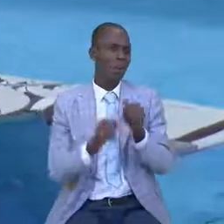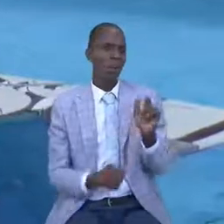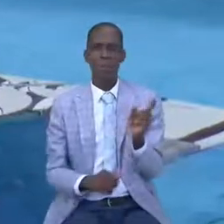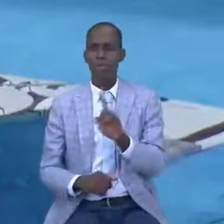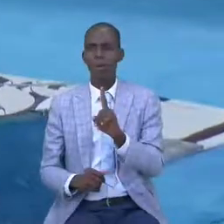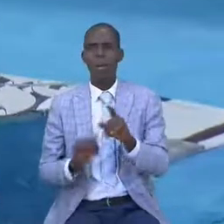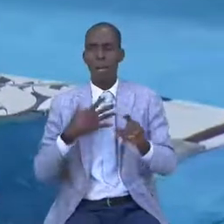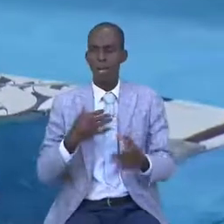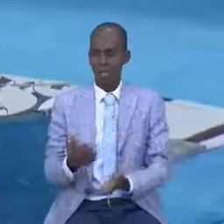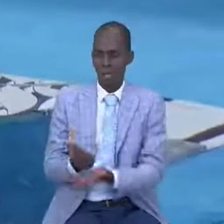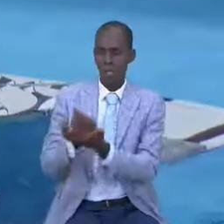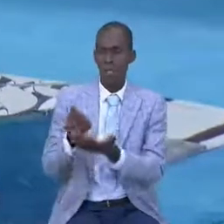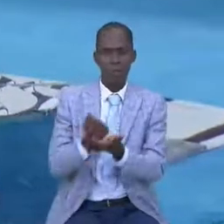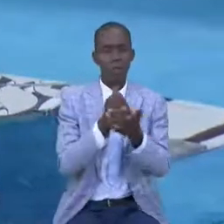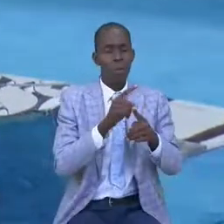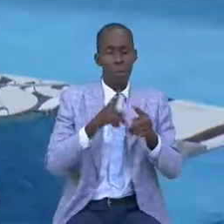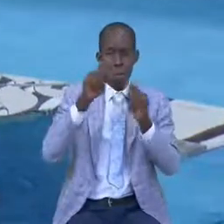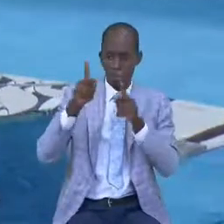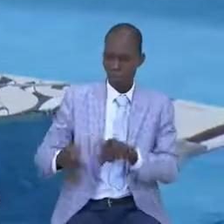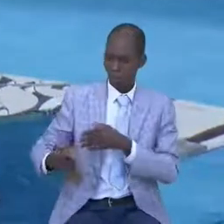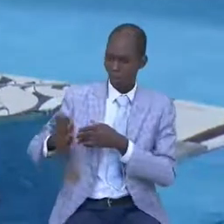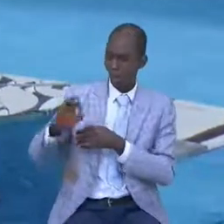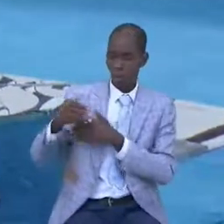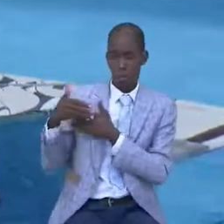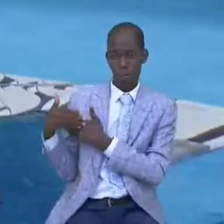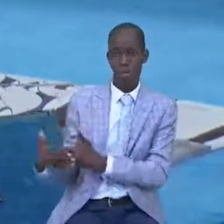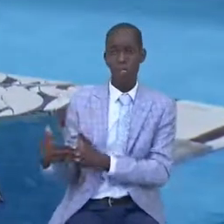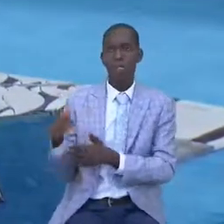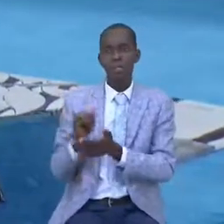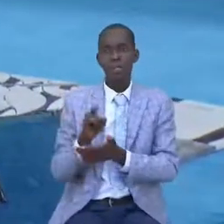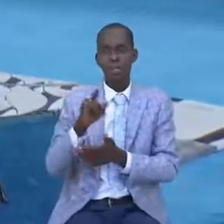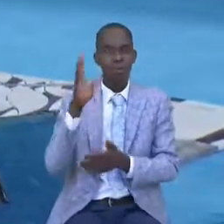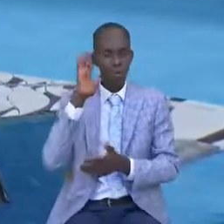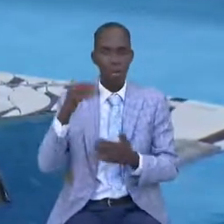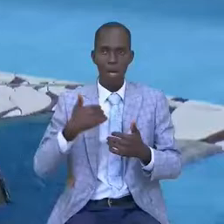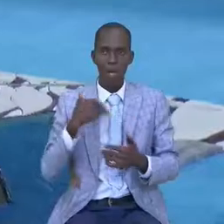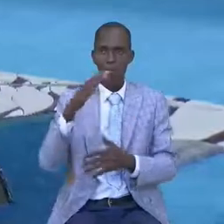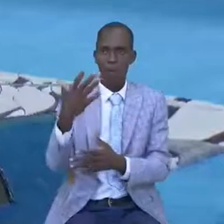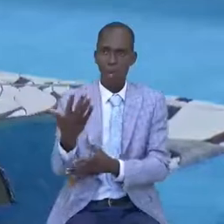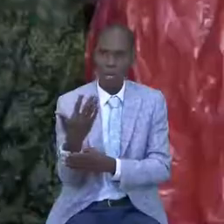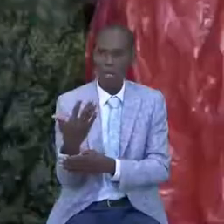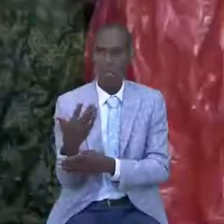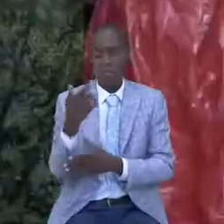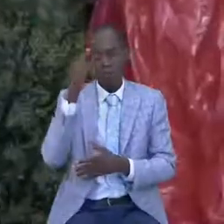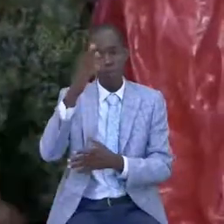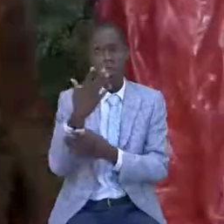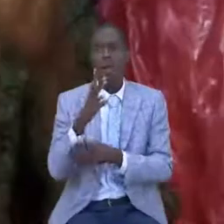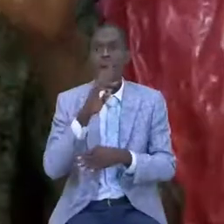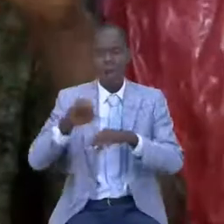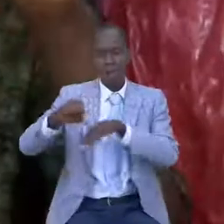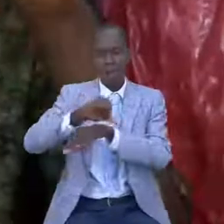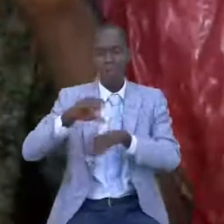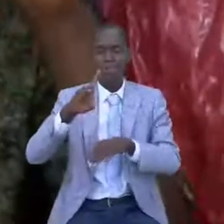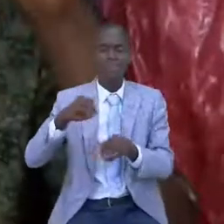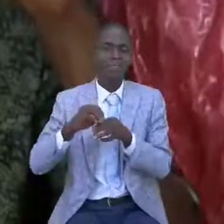c'est mari et femme qui sont quelque part. Je ne peux pas aller partout et toucher quelqu'un. C'est la personne proche de la personne là